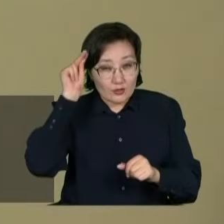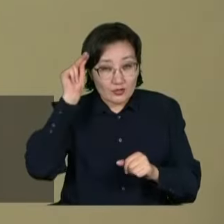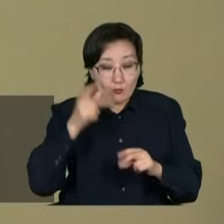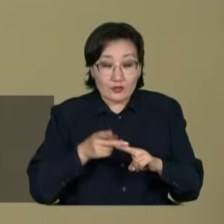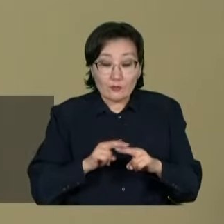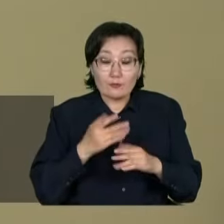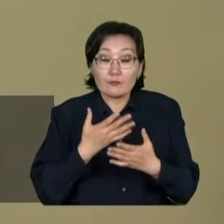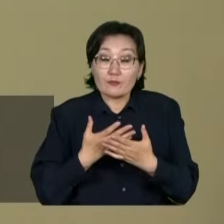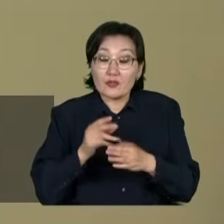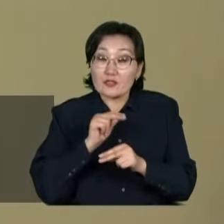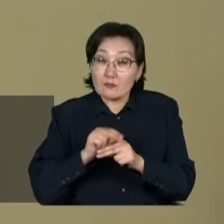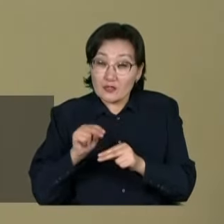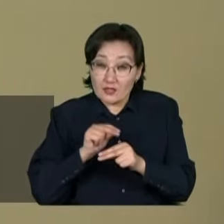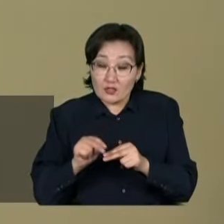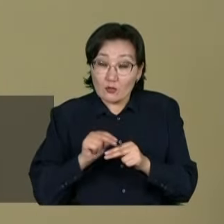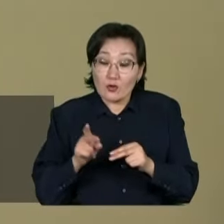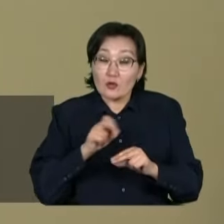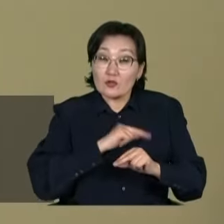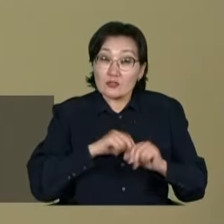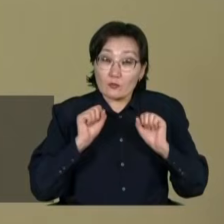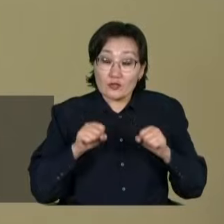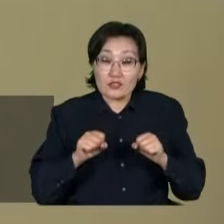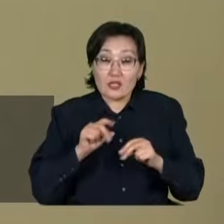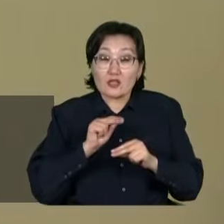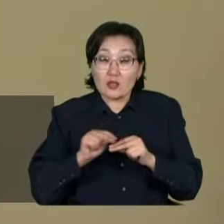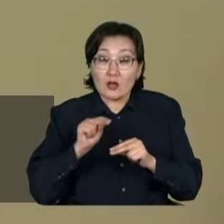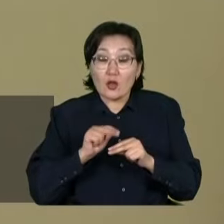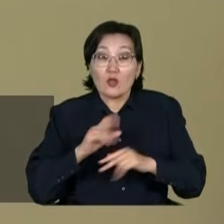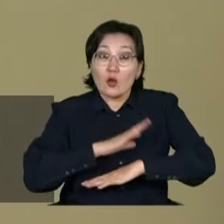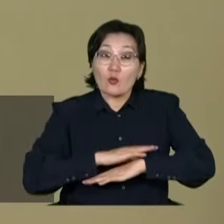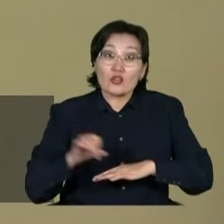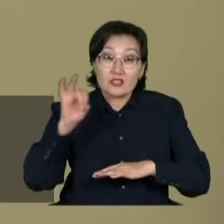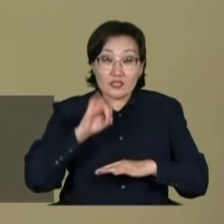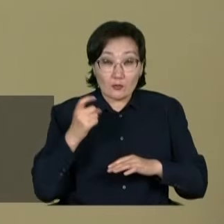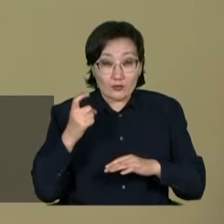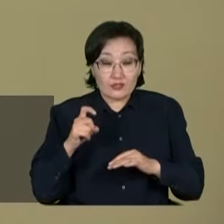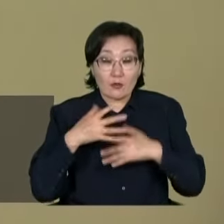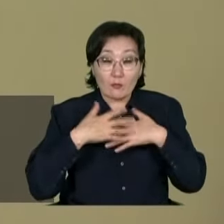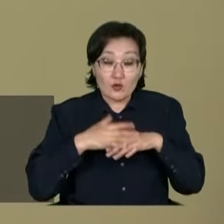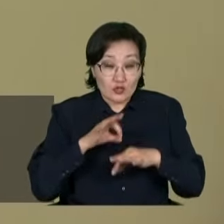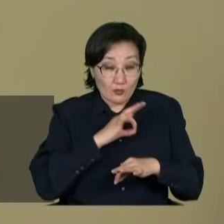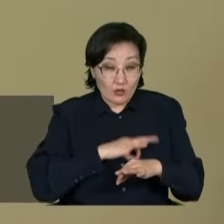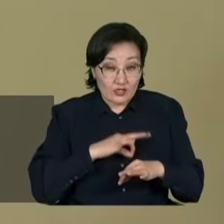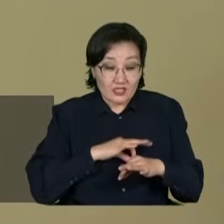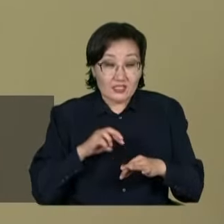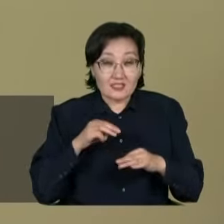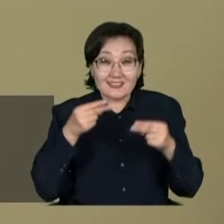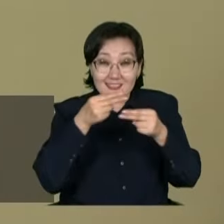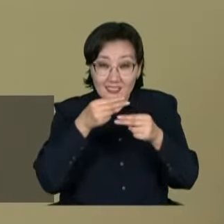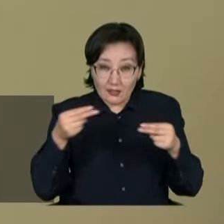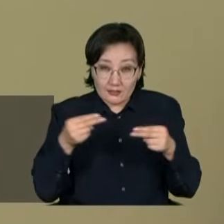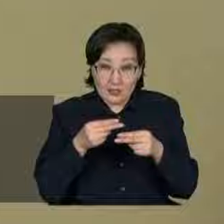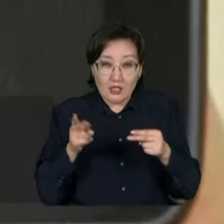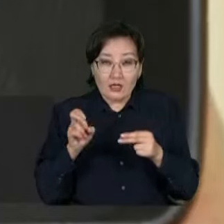методы работы, приемы работы, как можно на уроках истории, химии, математики использовать текст. Как